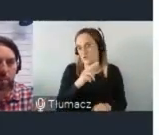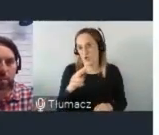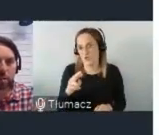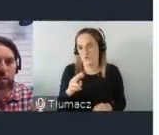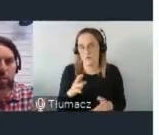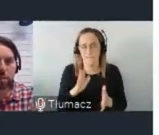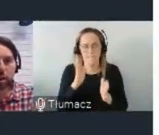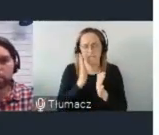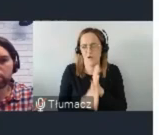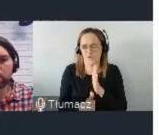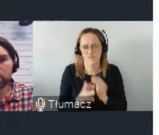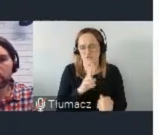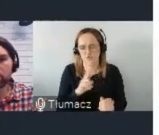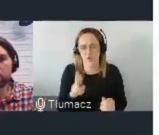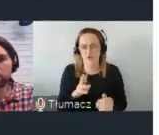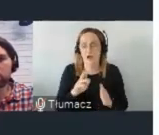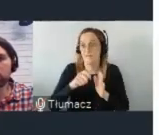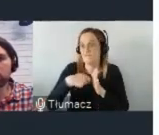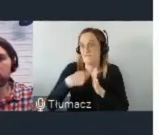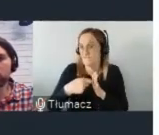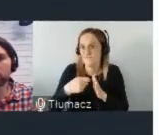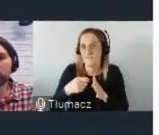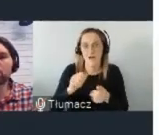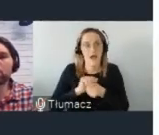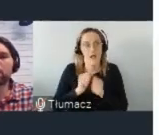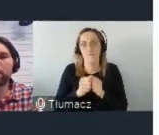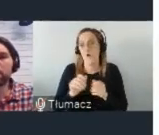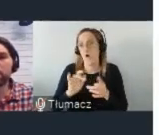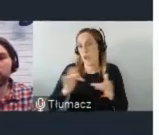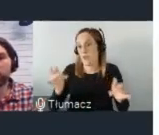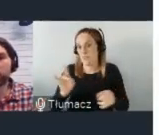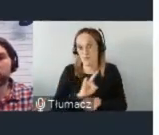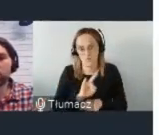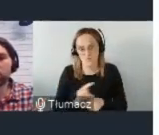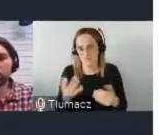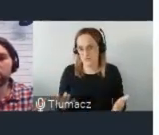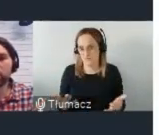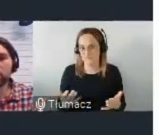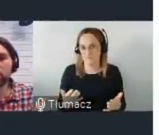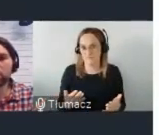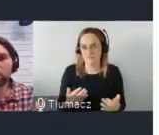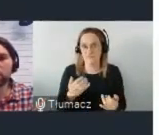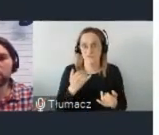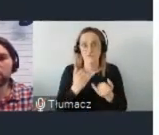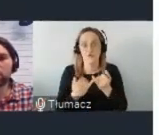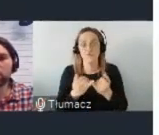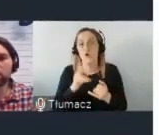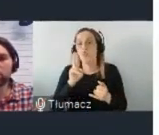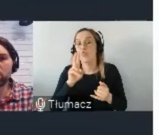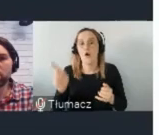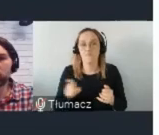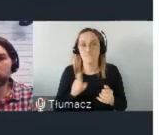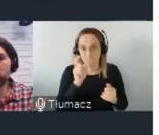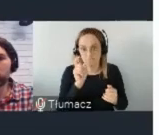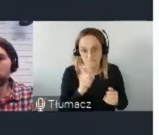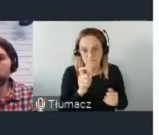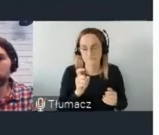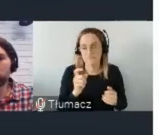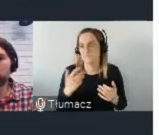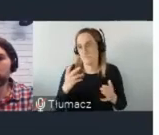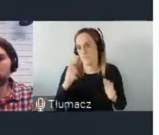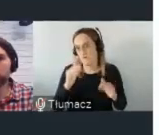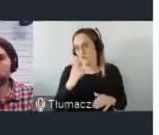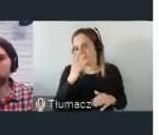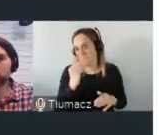z takich prostych rzeczy to albo wideo, albo link do YouTube'a, zobaczcie. I jak ktoś wyświetli sobie to zdjęcie, to będzie